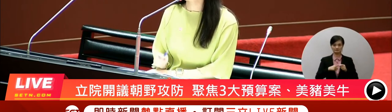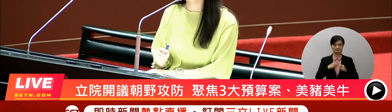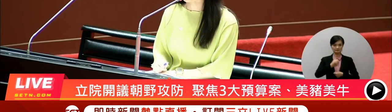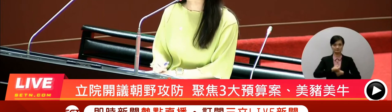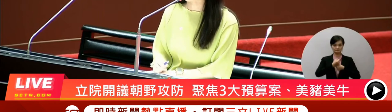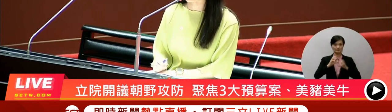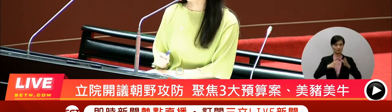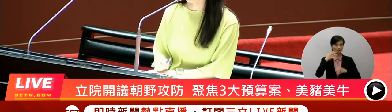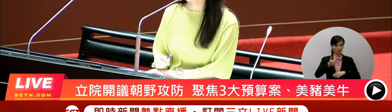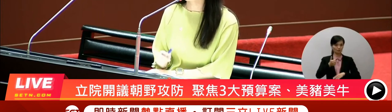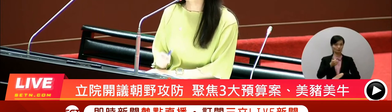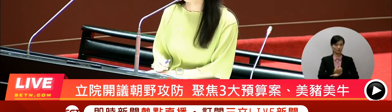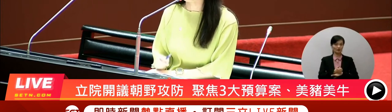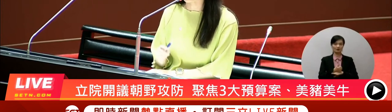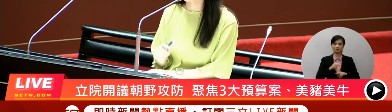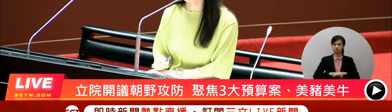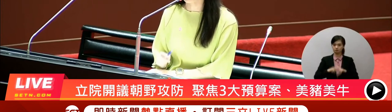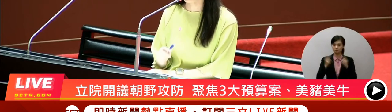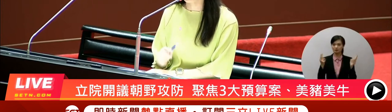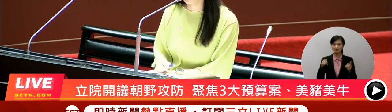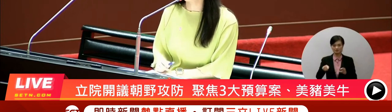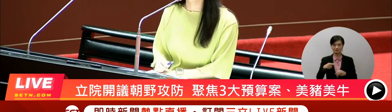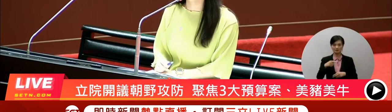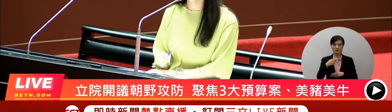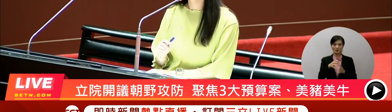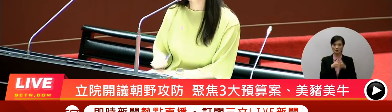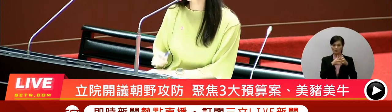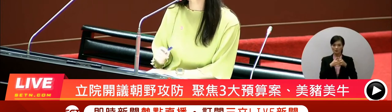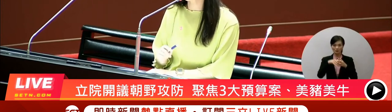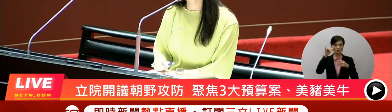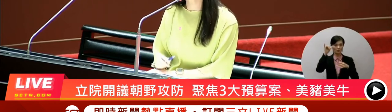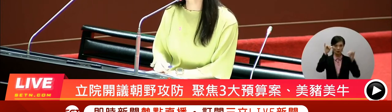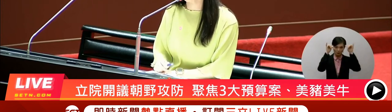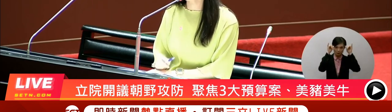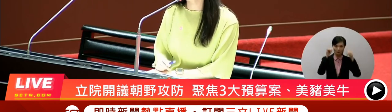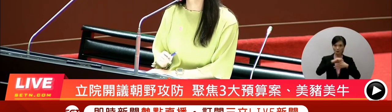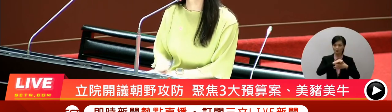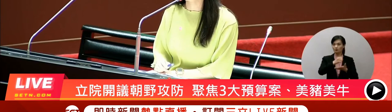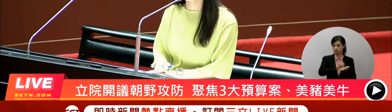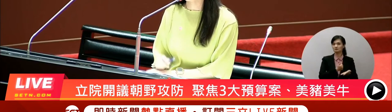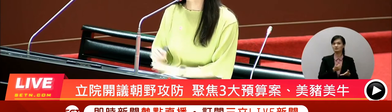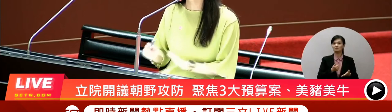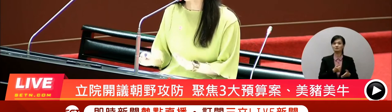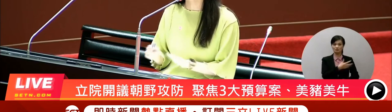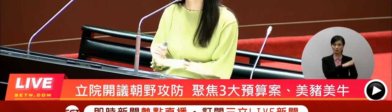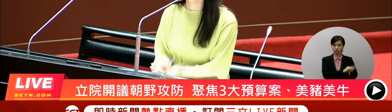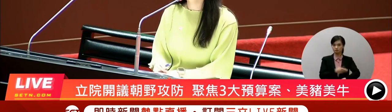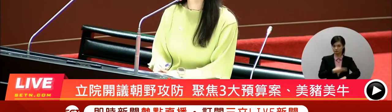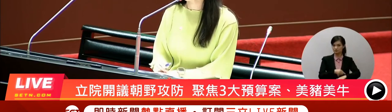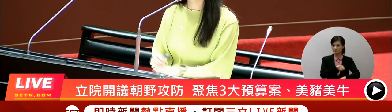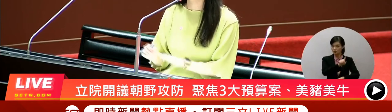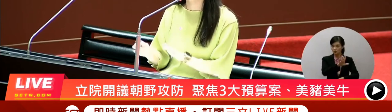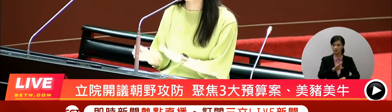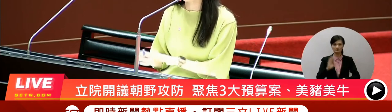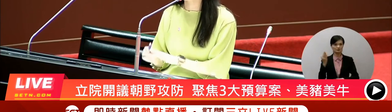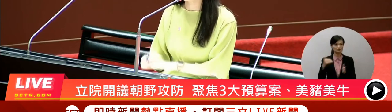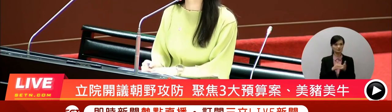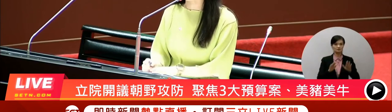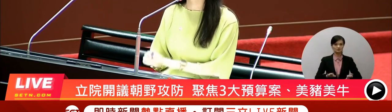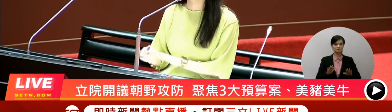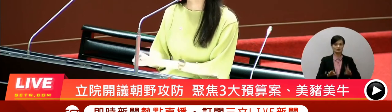经开放含莱克多巴胺的美牛进口，可是一直到现在2020年已经8年了，大家所期